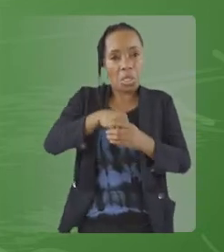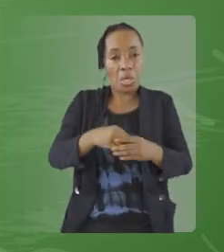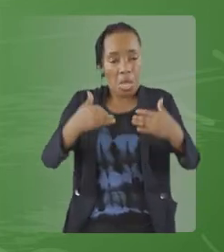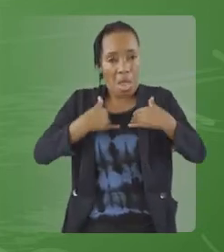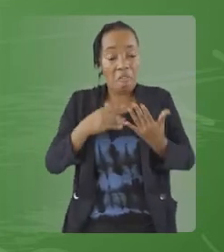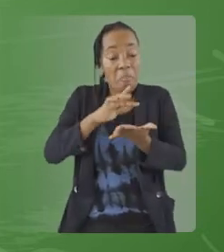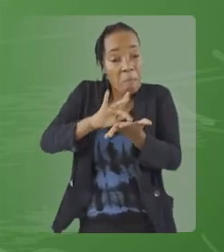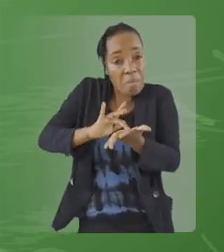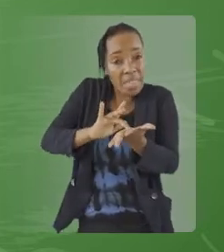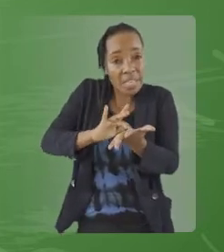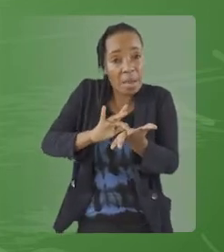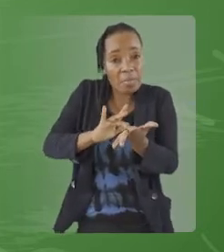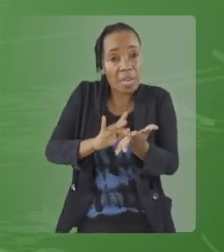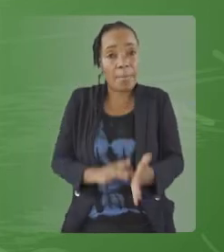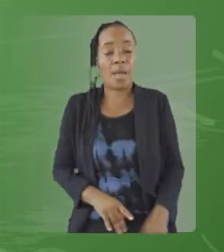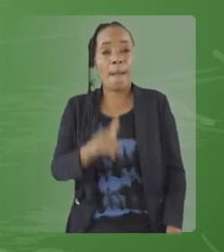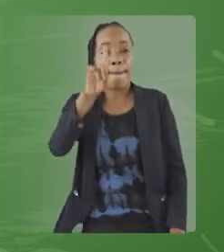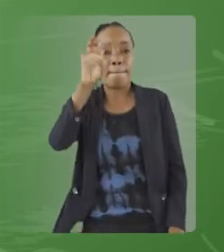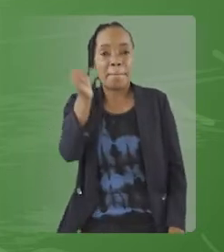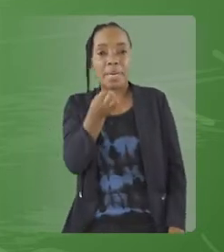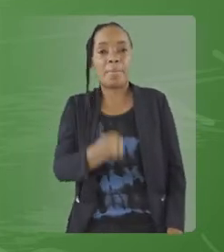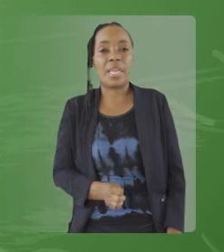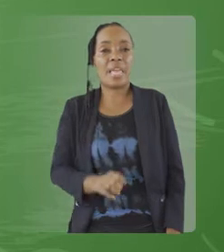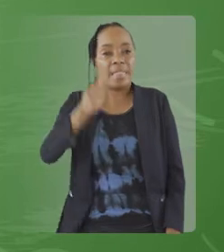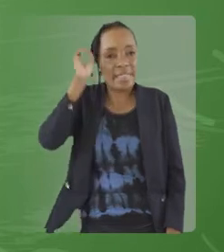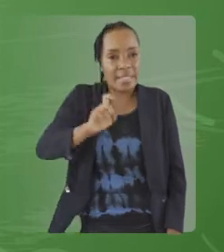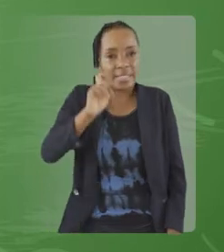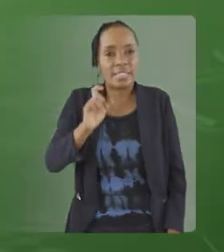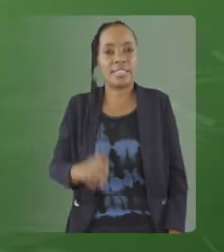les médicaments de première nécessité.